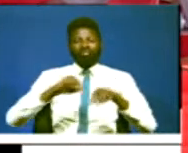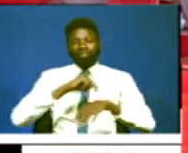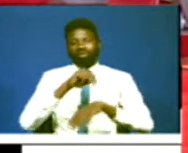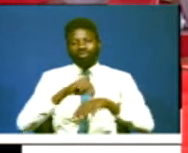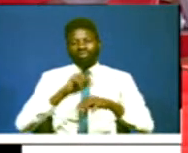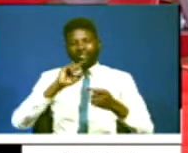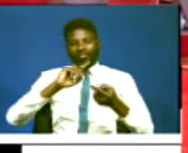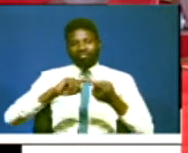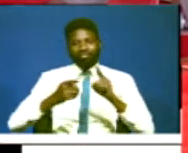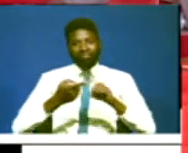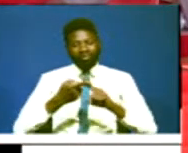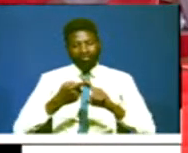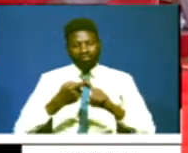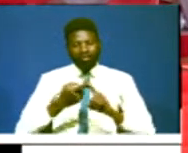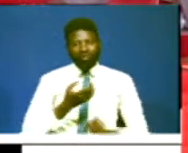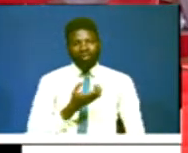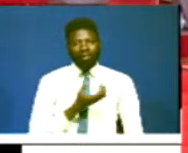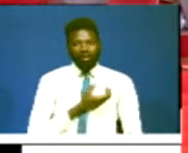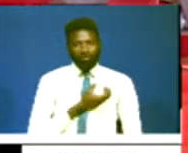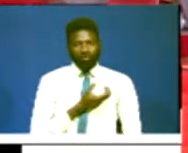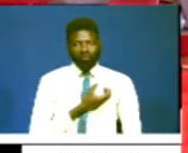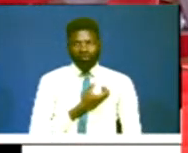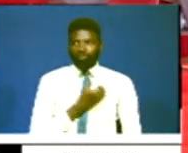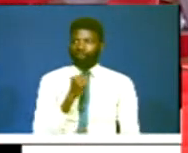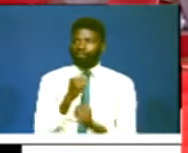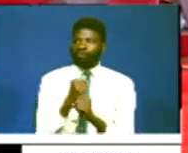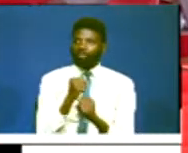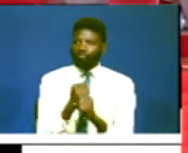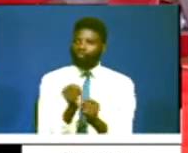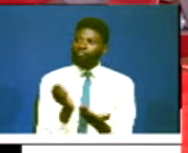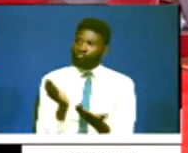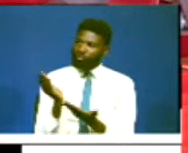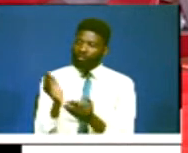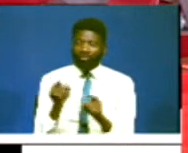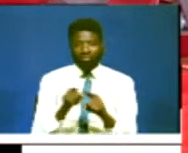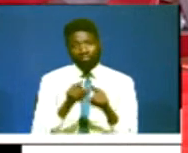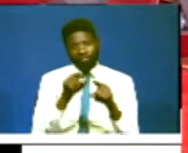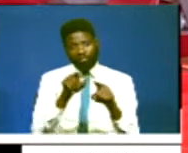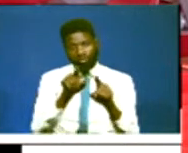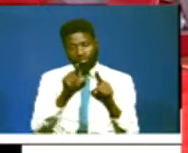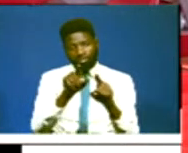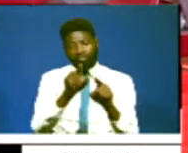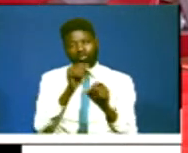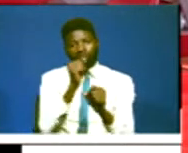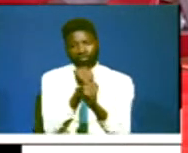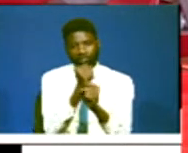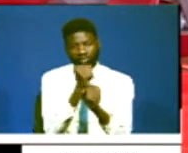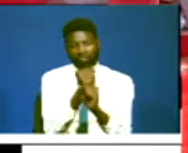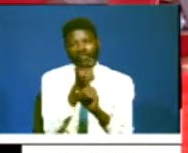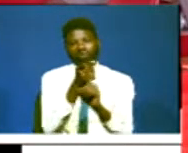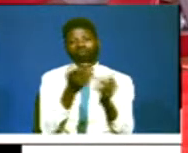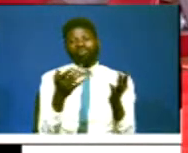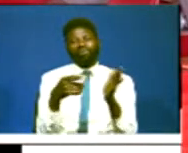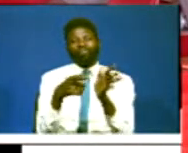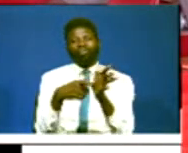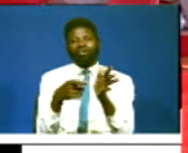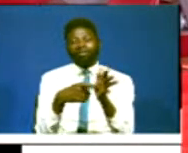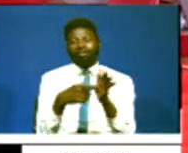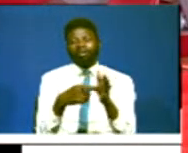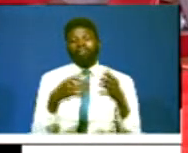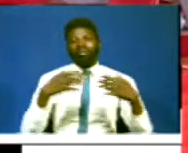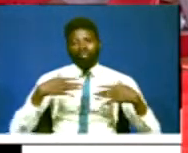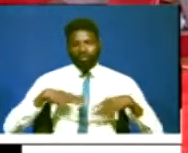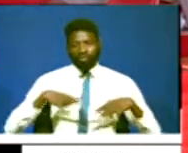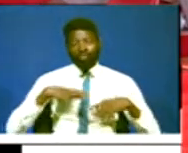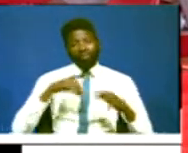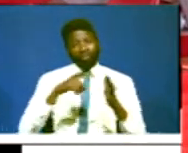Council. Ashikilie pale. Na sasa wewe ufanye kazi, unatoka pale Mwea. Na watu ya Mwea mambo bado,